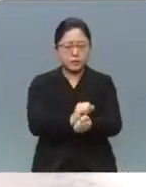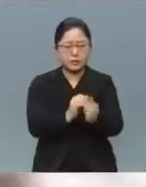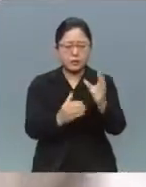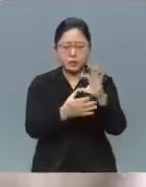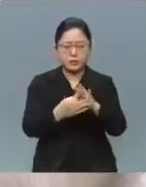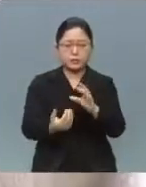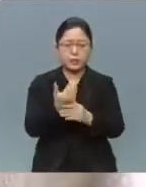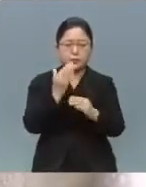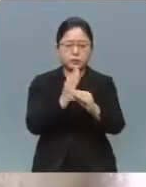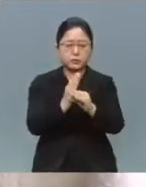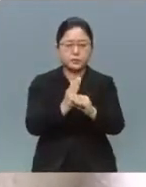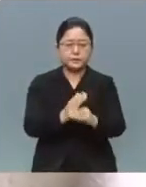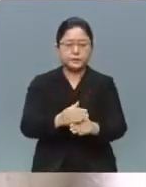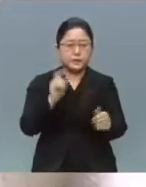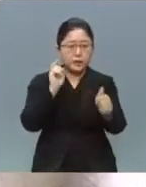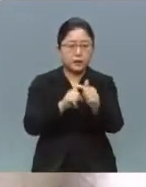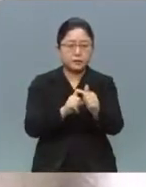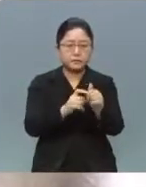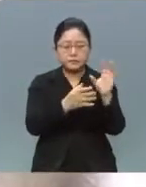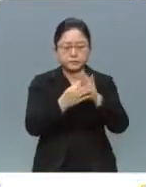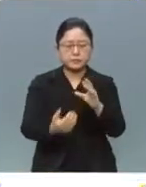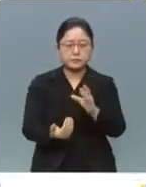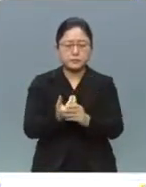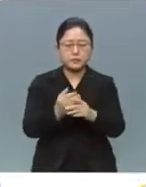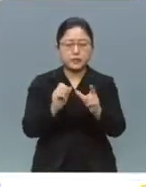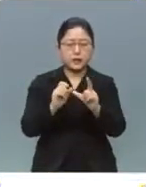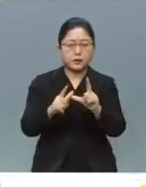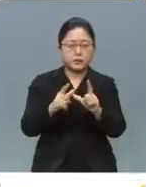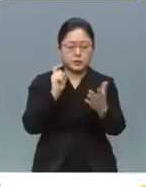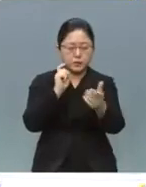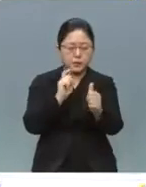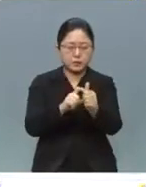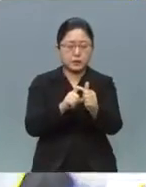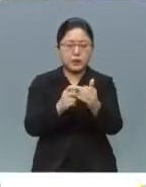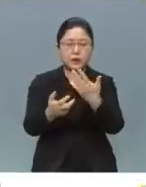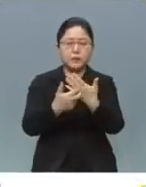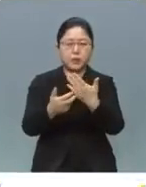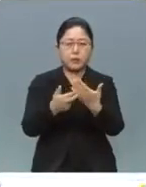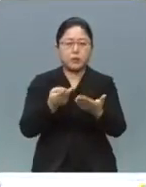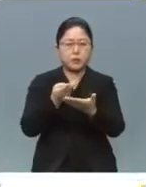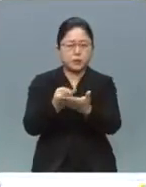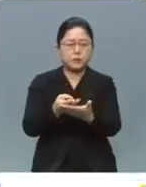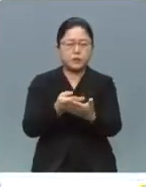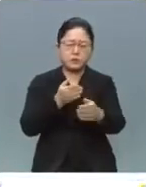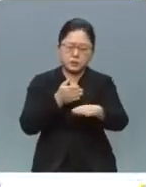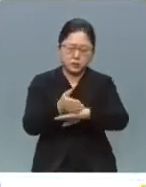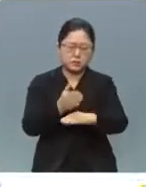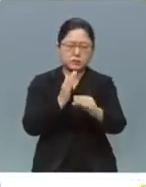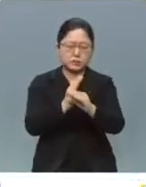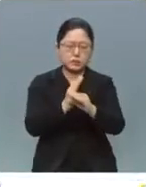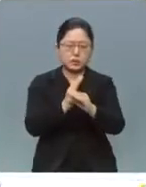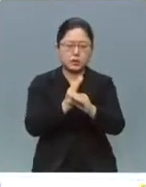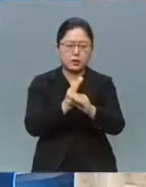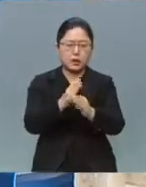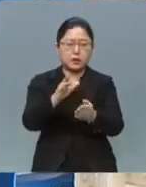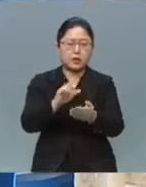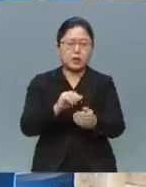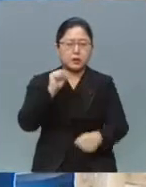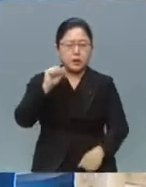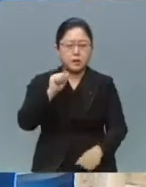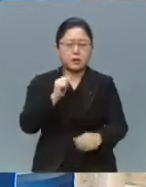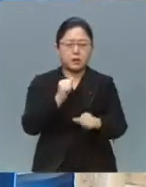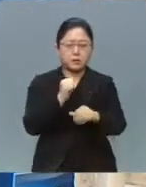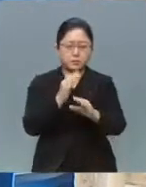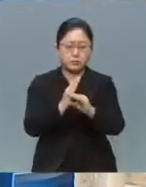상황입니다. 확진자가 잇따르면서 일부 확진자들은 병원으로 이송이 늦어진다면서 문제를 제기하기도